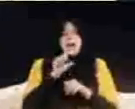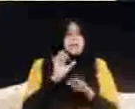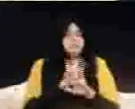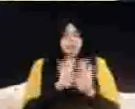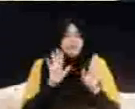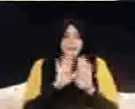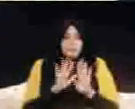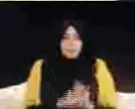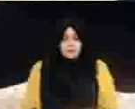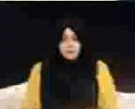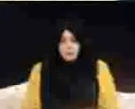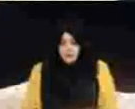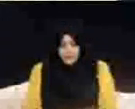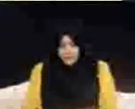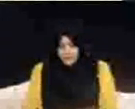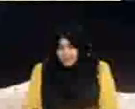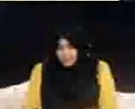طيب